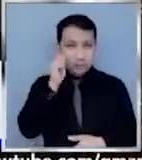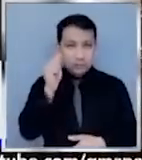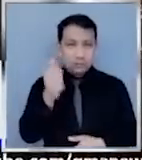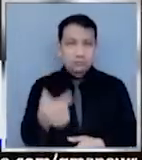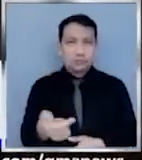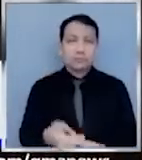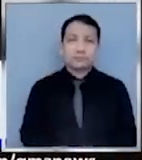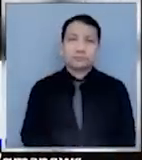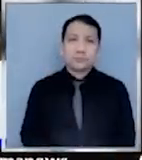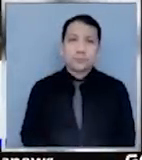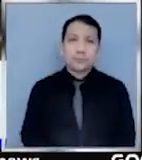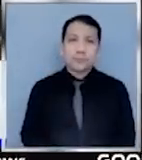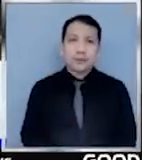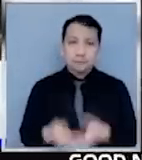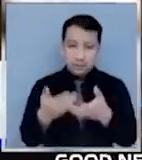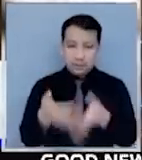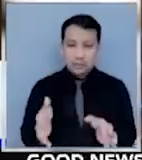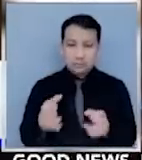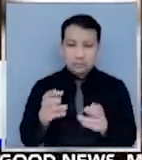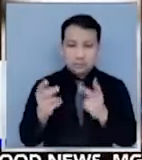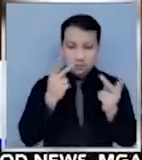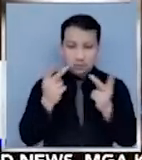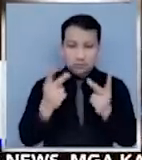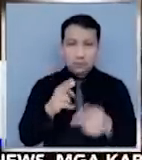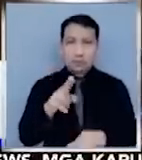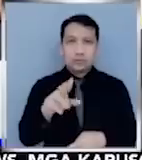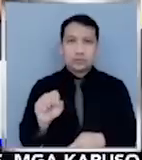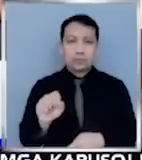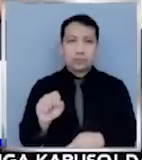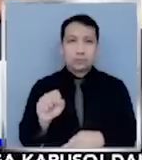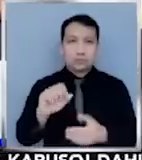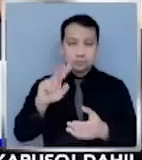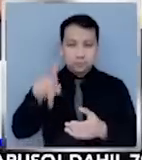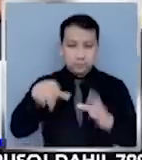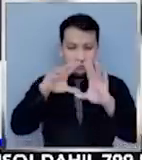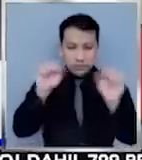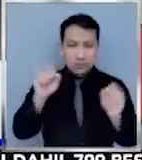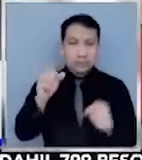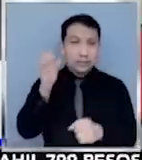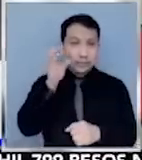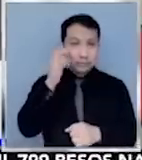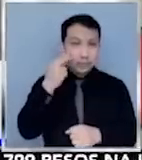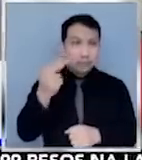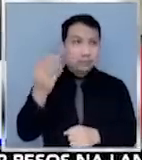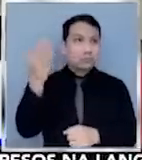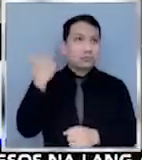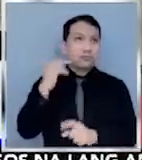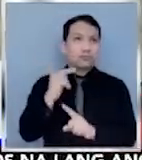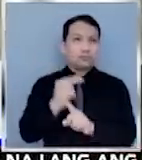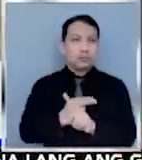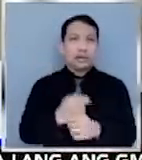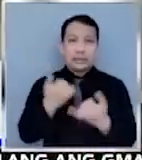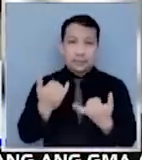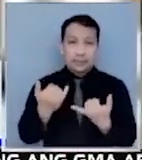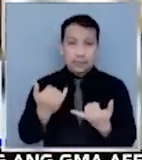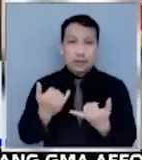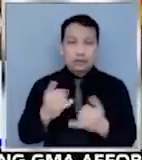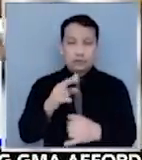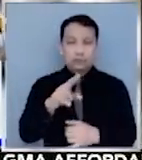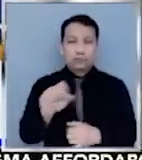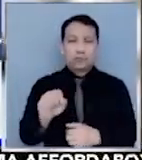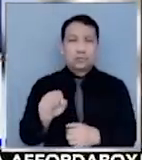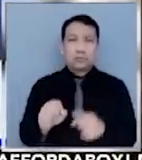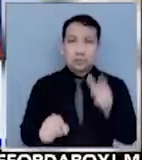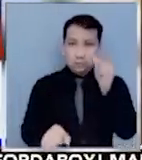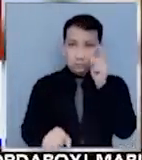Matapos ang pagbisita ni U.S. Vice President Kamala Harris sa bansa noong Nobyembre, si U.S. Defense Secretary Lloyd Austin naman